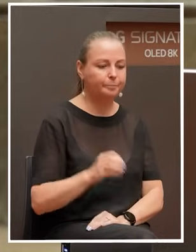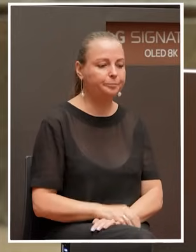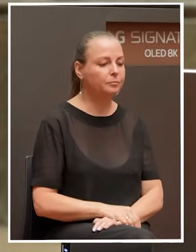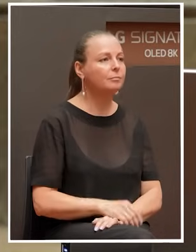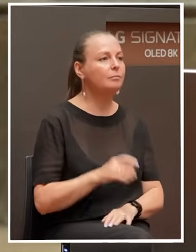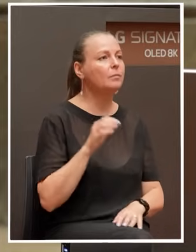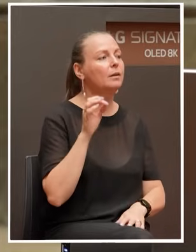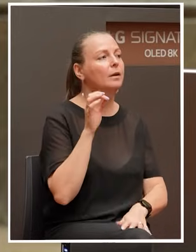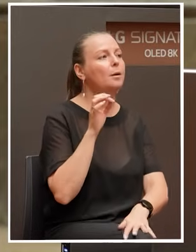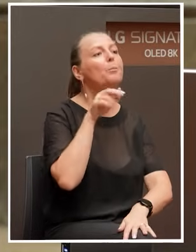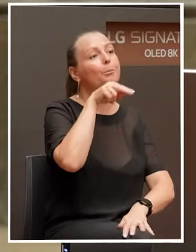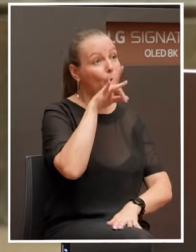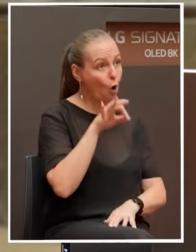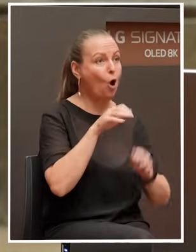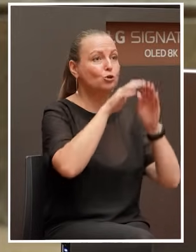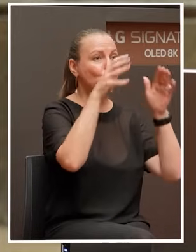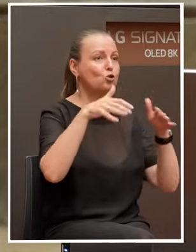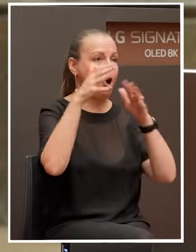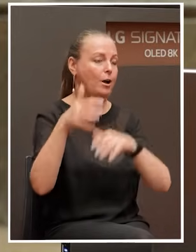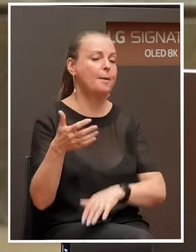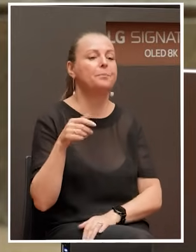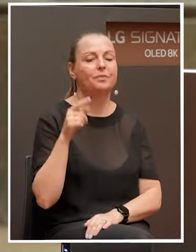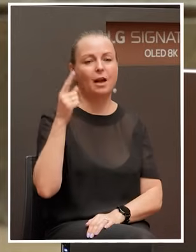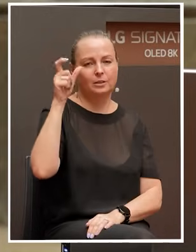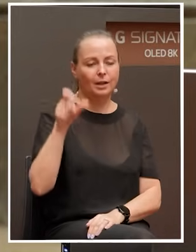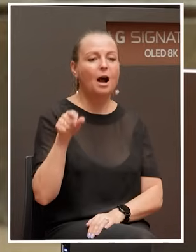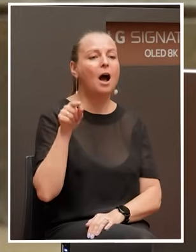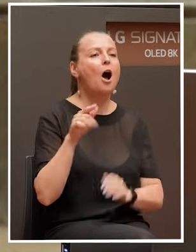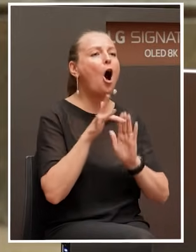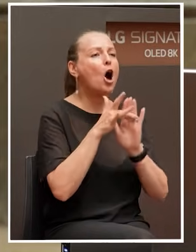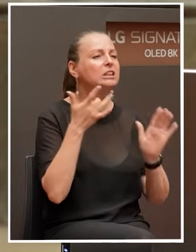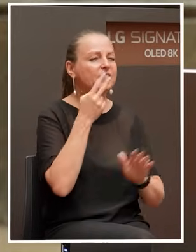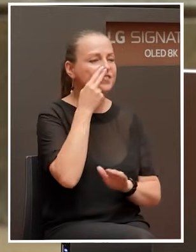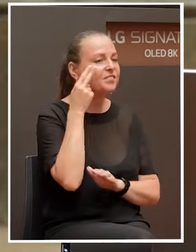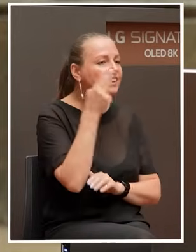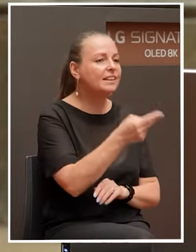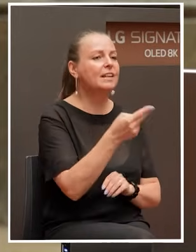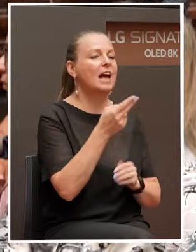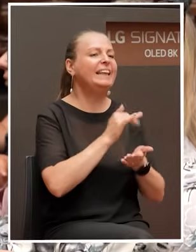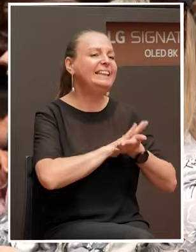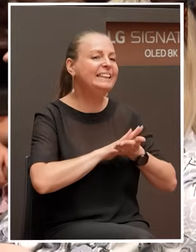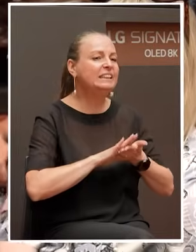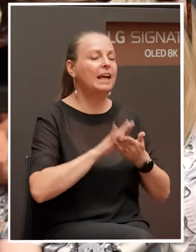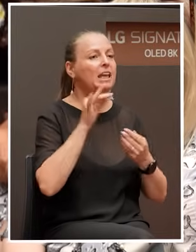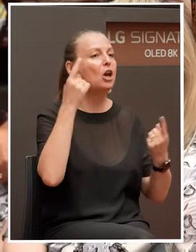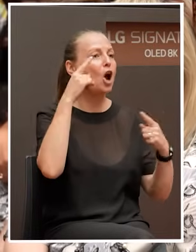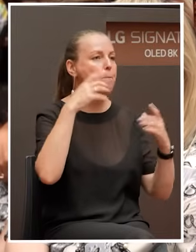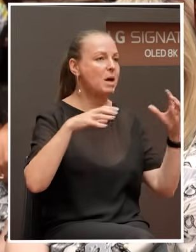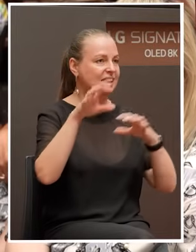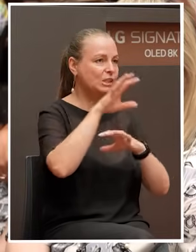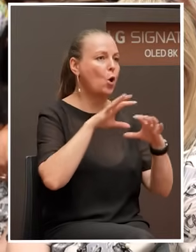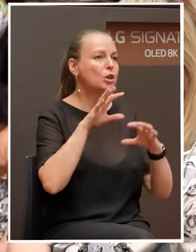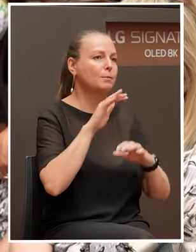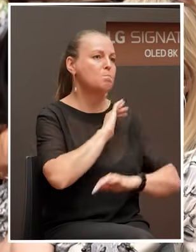и главным образом про стога. Роже Маркс. «Острота видения, абсолютная искренность и композиционная